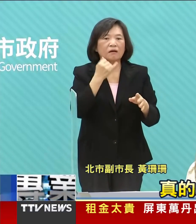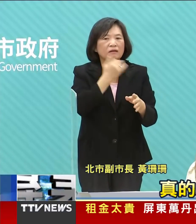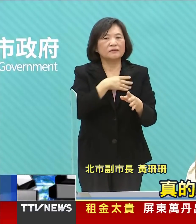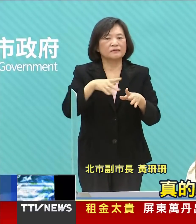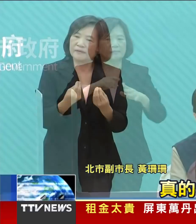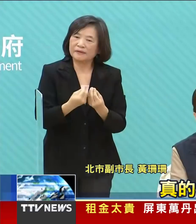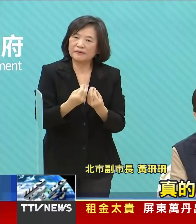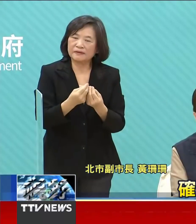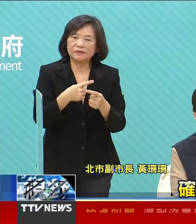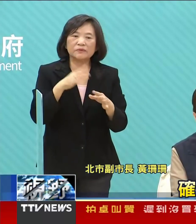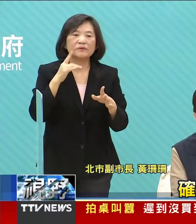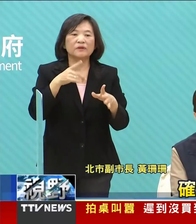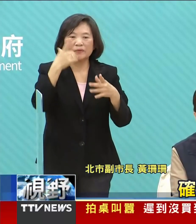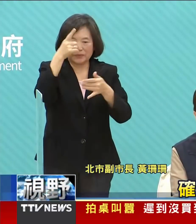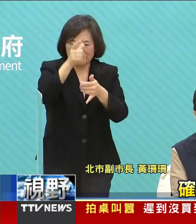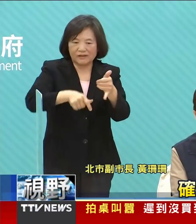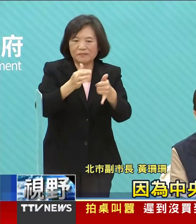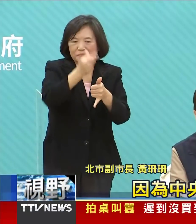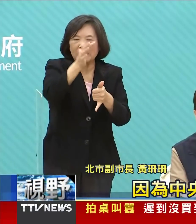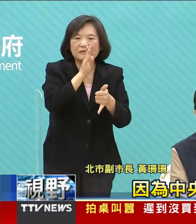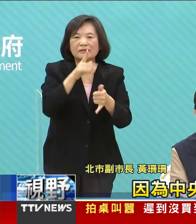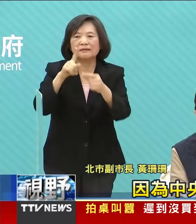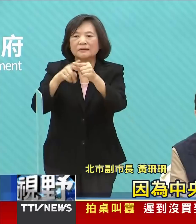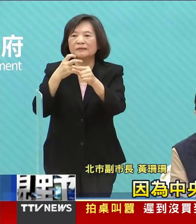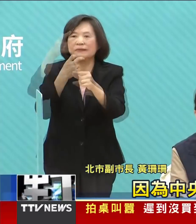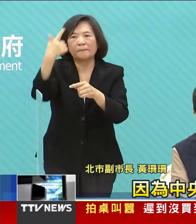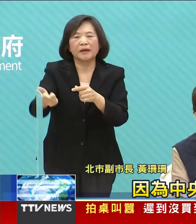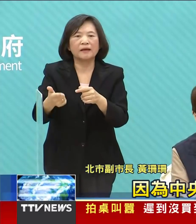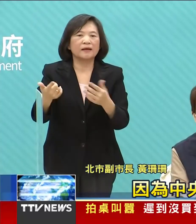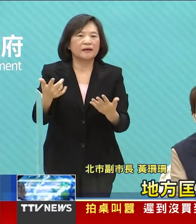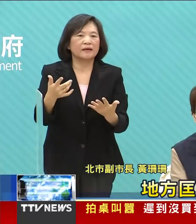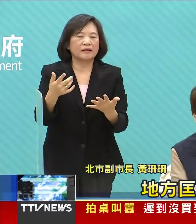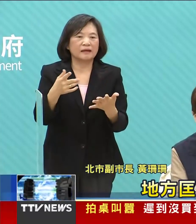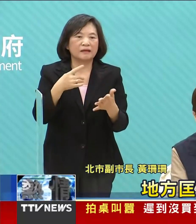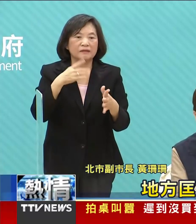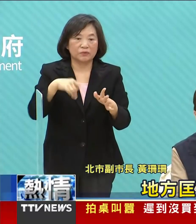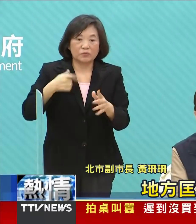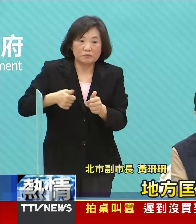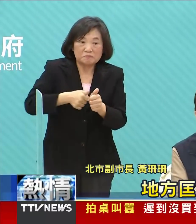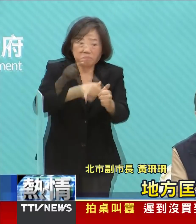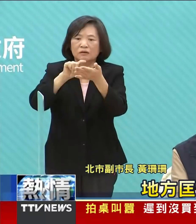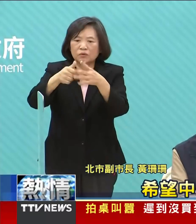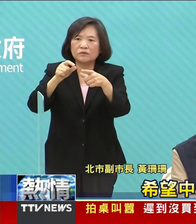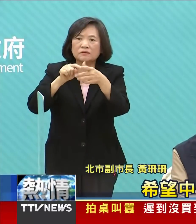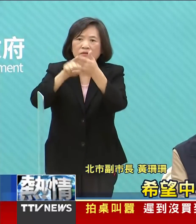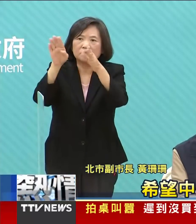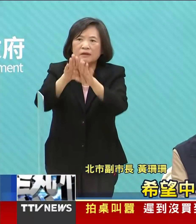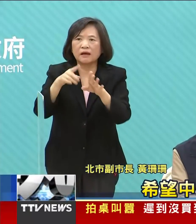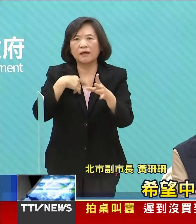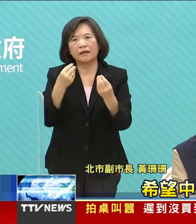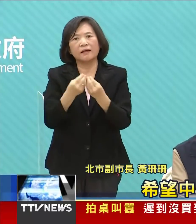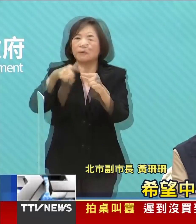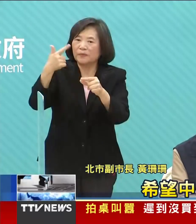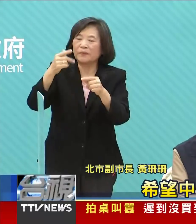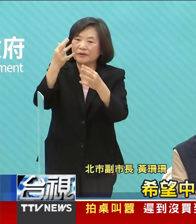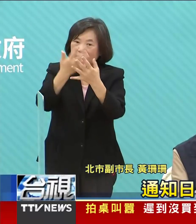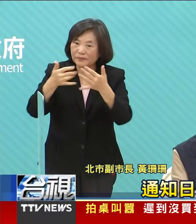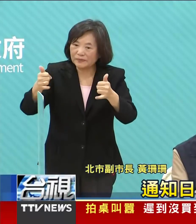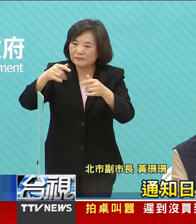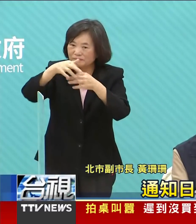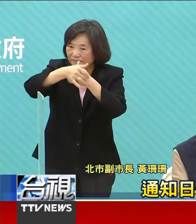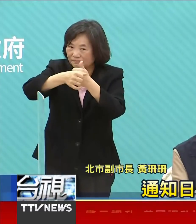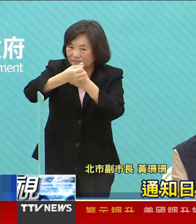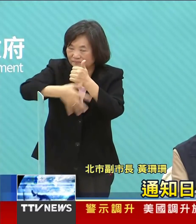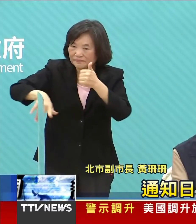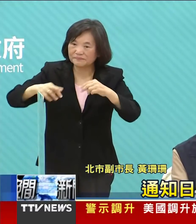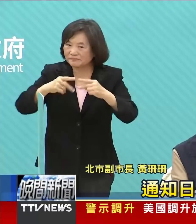是电话接不完。确诊案件很多，因为中央的系统有点塞车，地方框列的通知来不及，希望中央是不是能够把通知日